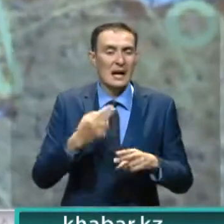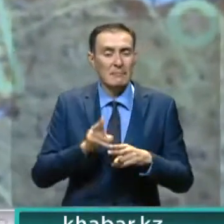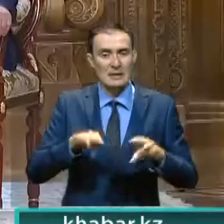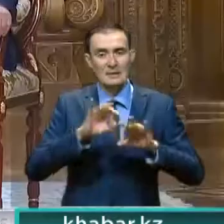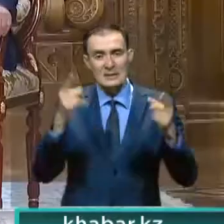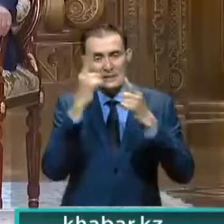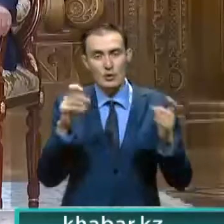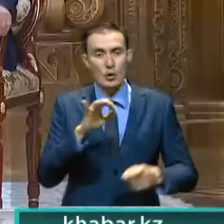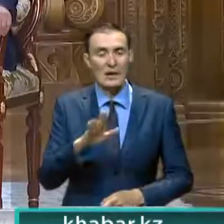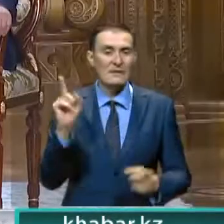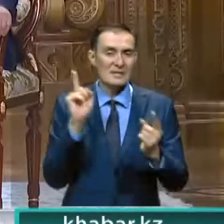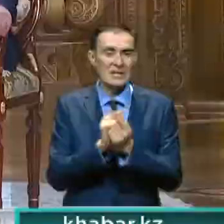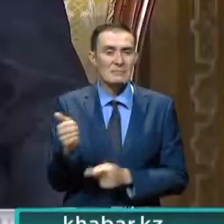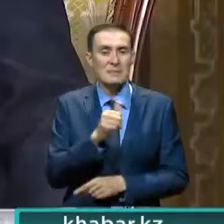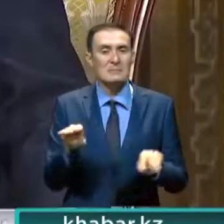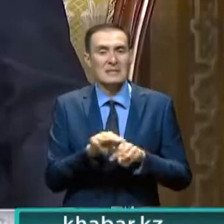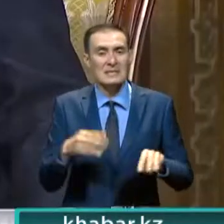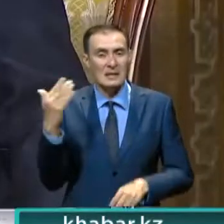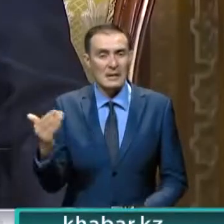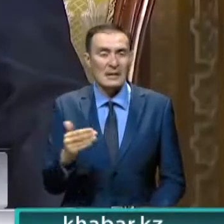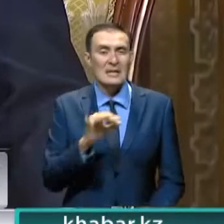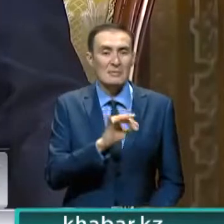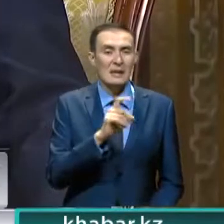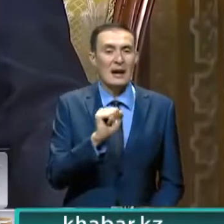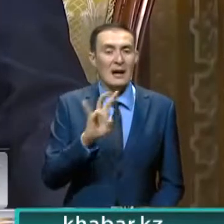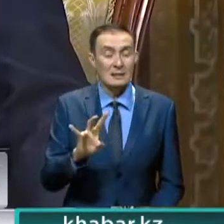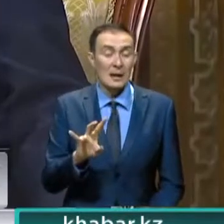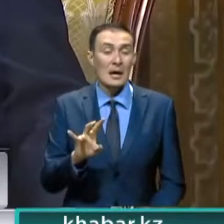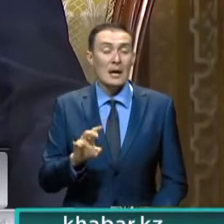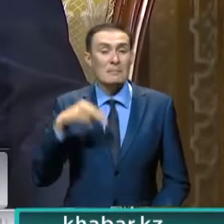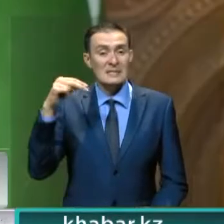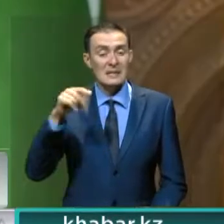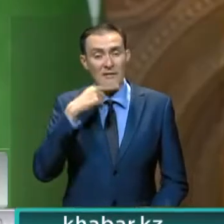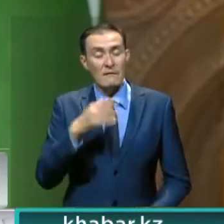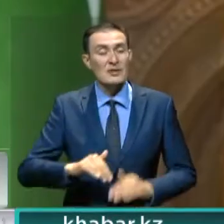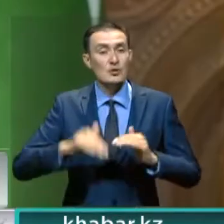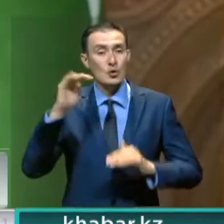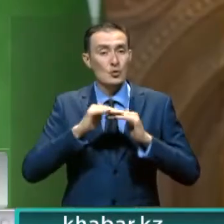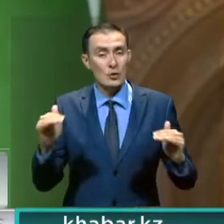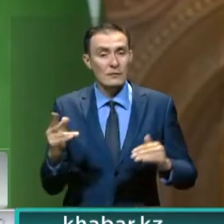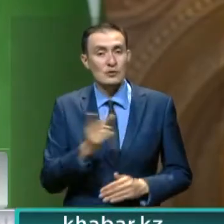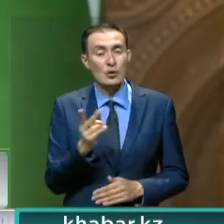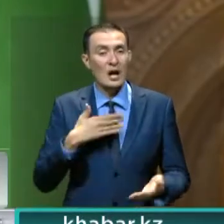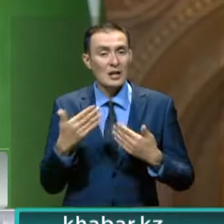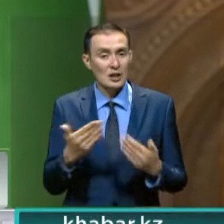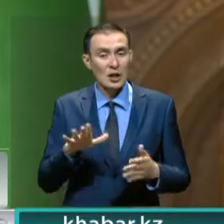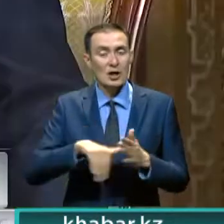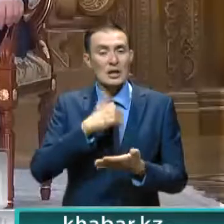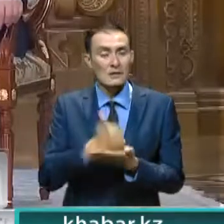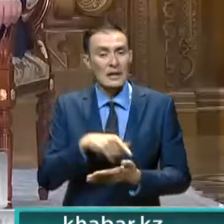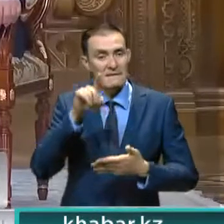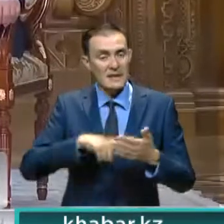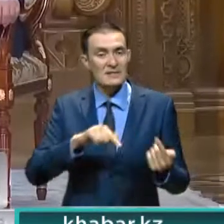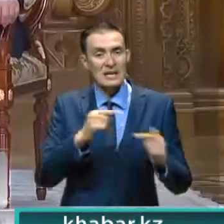заявил к сам же марту каид на встрече с премьер-министром им ранам ханом президент отметил высокий уровень двусторонних отношений основанных на доверии